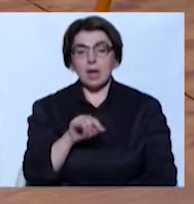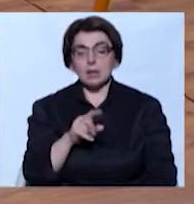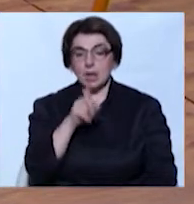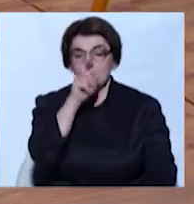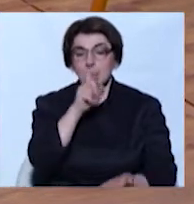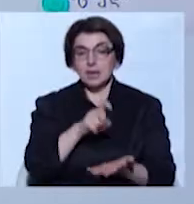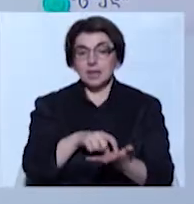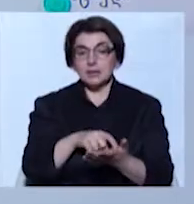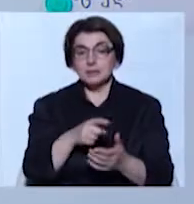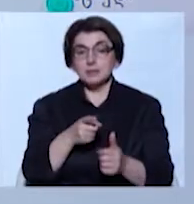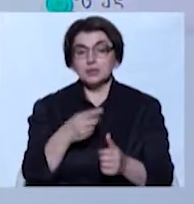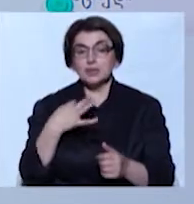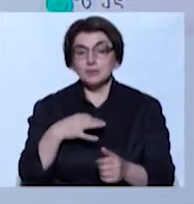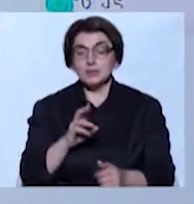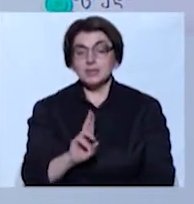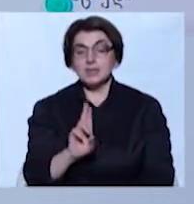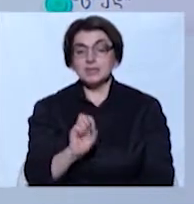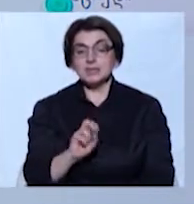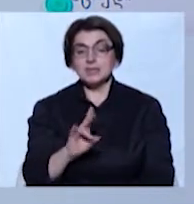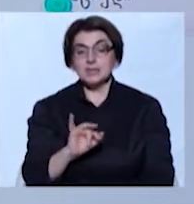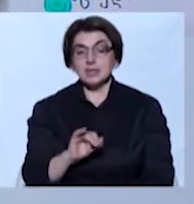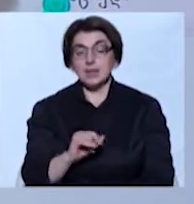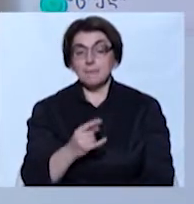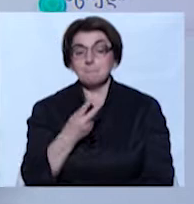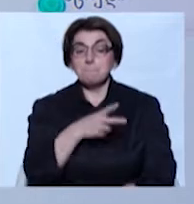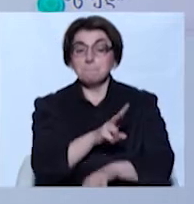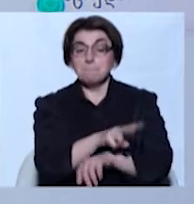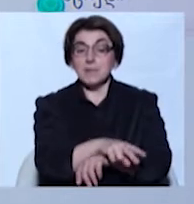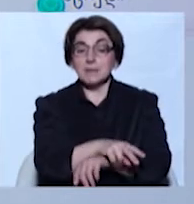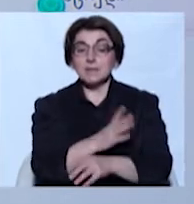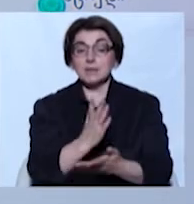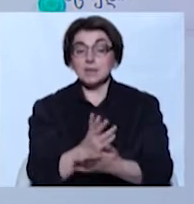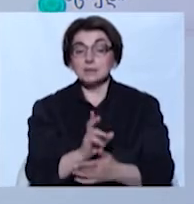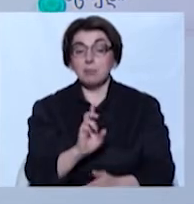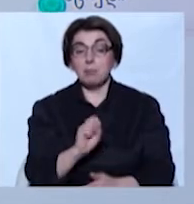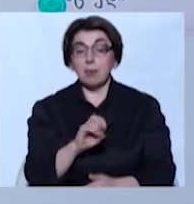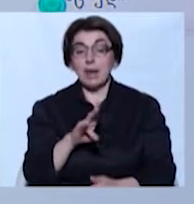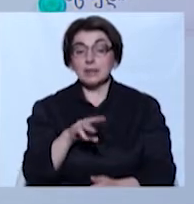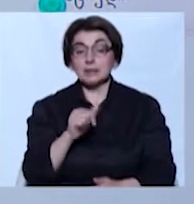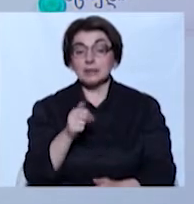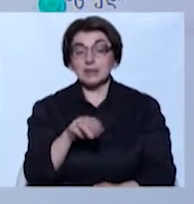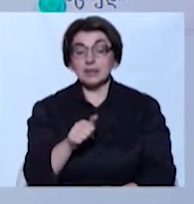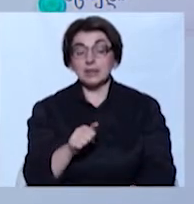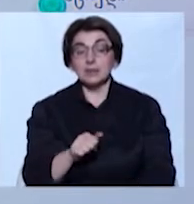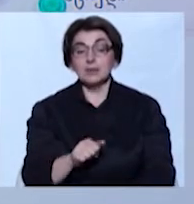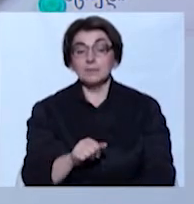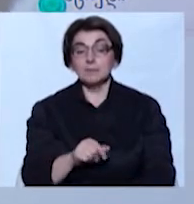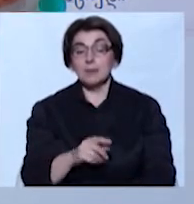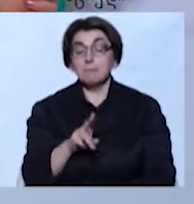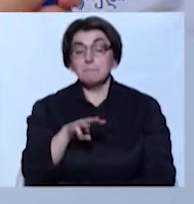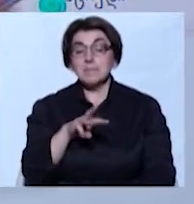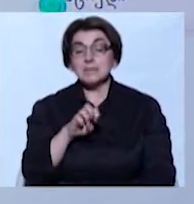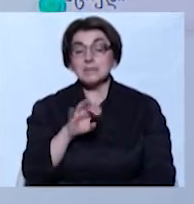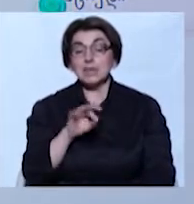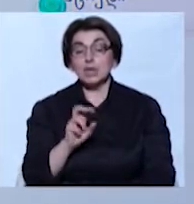ქათმის ნაშიერს, როგორც თქვით, წიწილა ჰქვია, მერცხალს ბარტყი ჰყავს, ბარტყი ჰქვია მერცხლის ნაშიერს, მწყერის